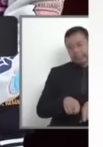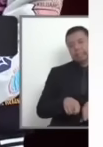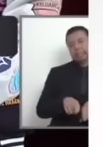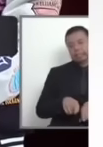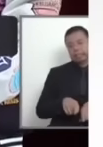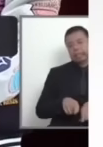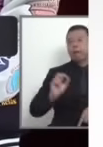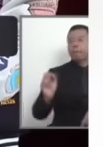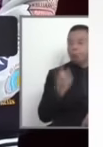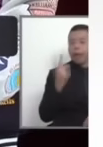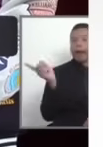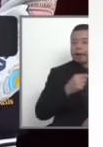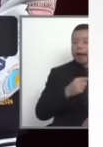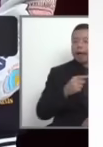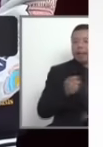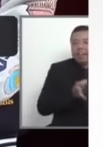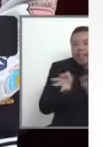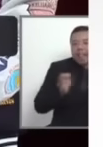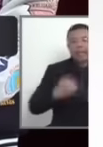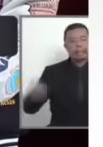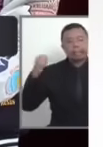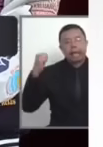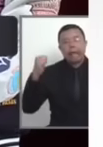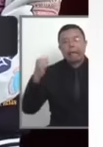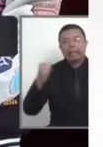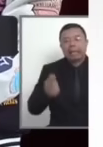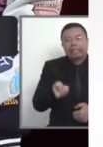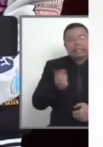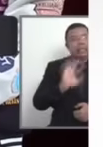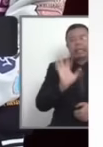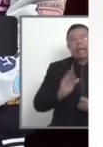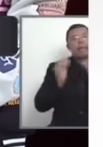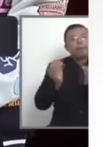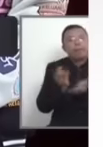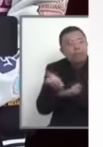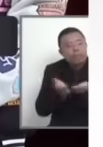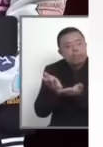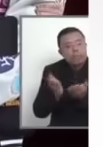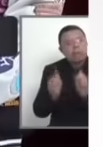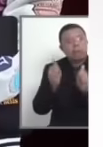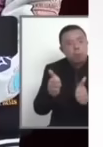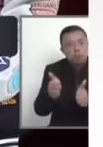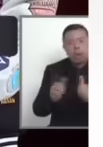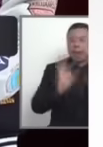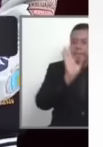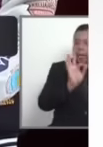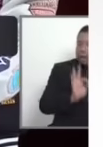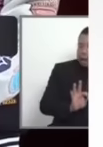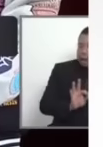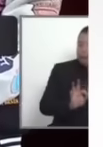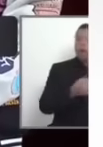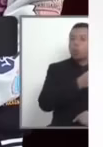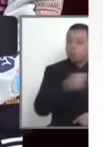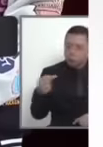ya, tetapi juga saya kira juga kelompok-kelompok yang selama ini masih puas terhadap kinerja pemerintahan di akhir Pak Jokowi juga seperti